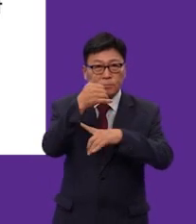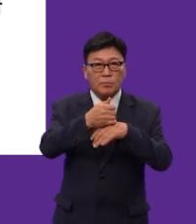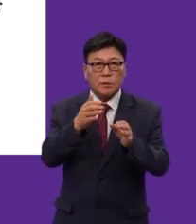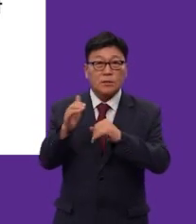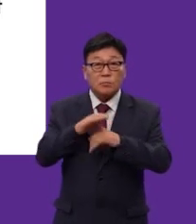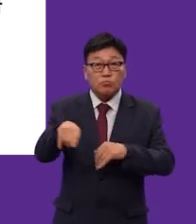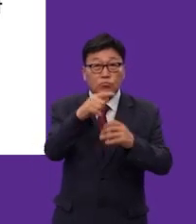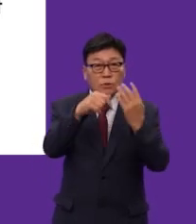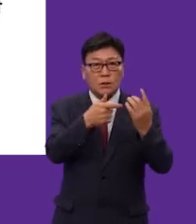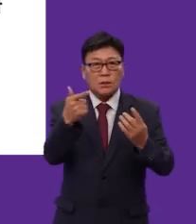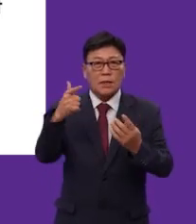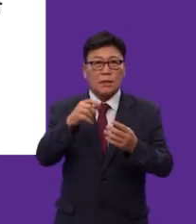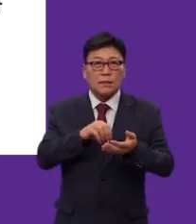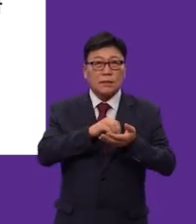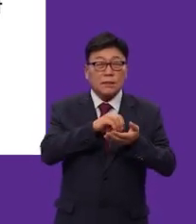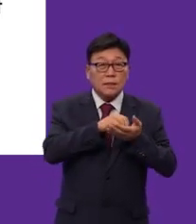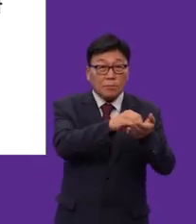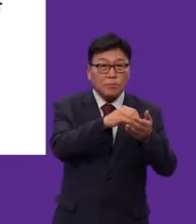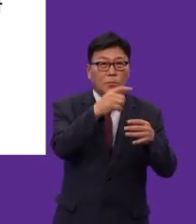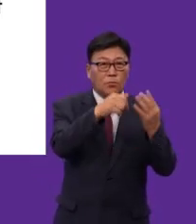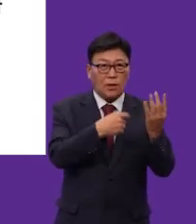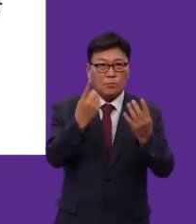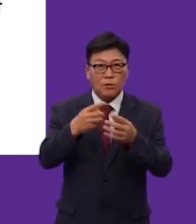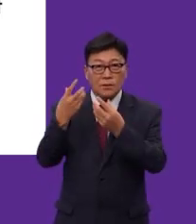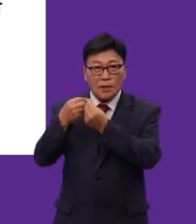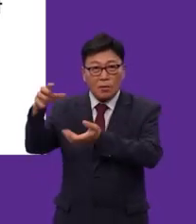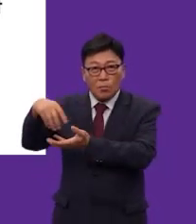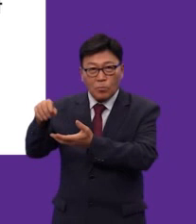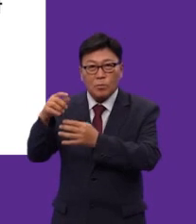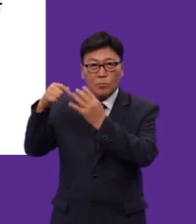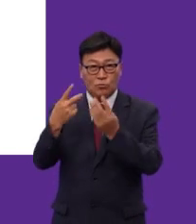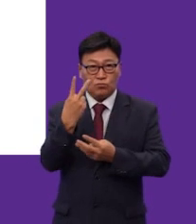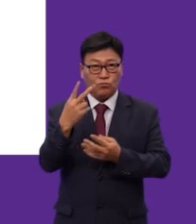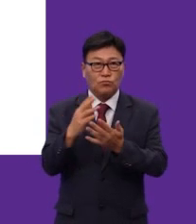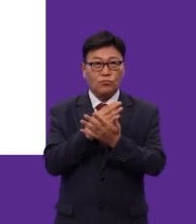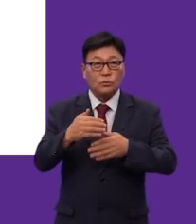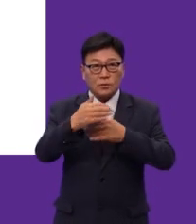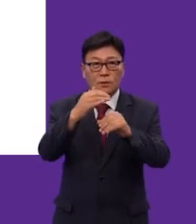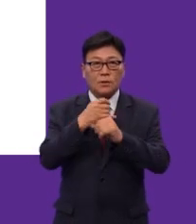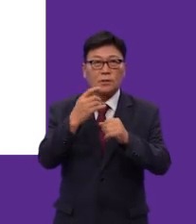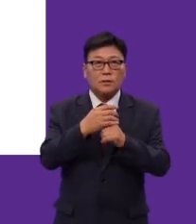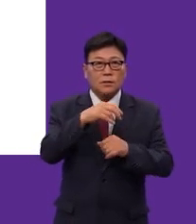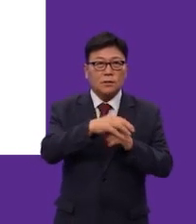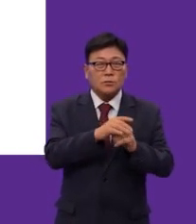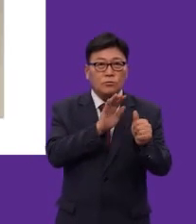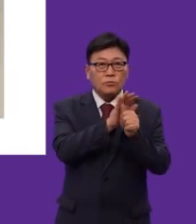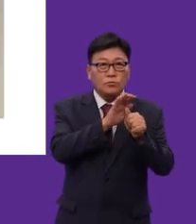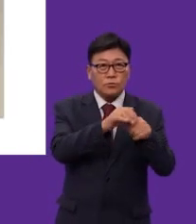저희 프로그램은 크게 참여 프로그램과 사례 모집 프로그램으로 진행이 되었습니다. 서포터즈